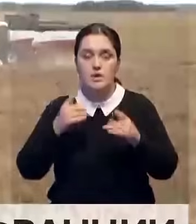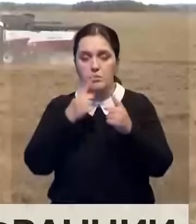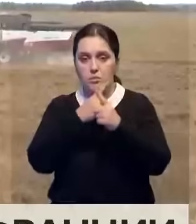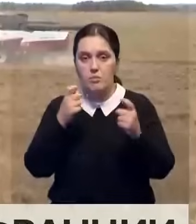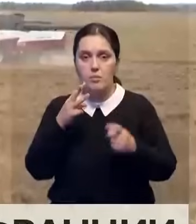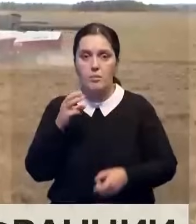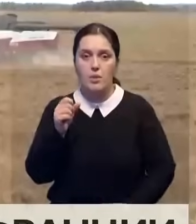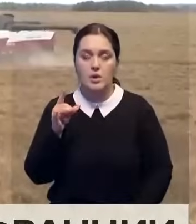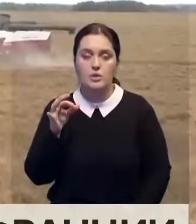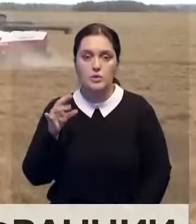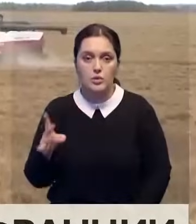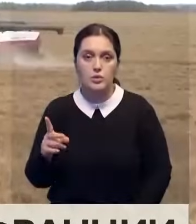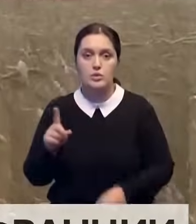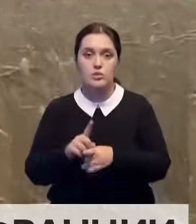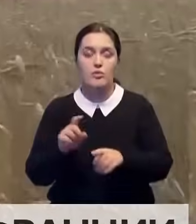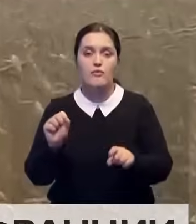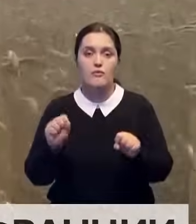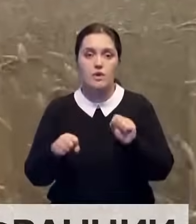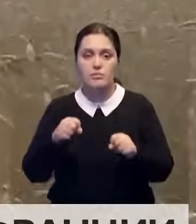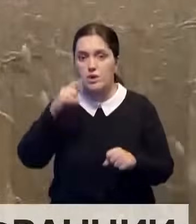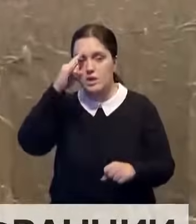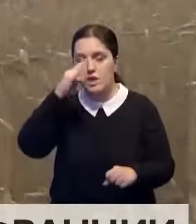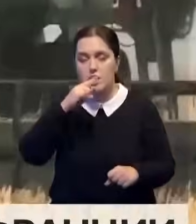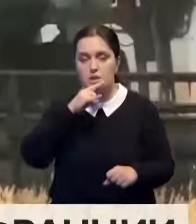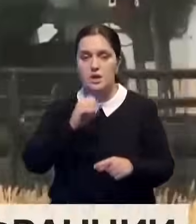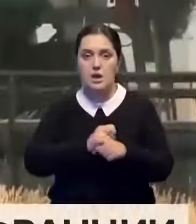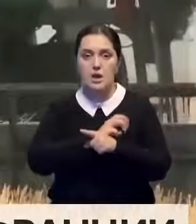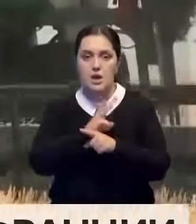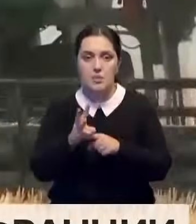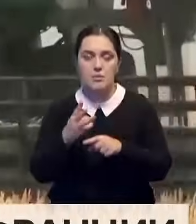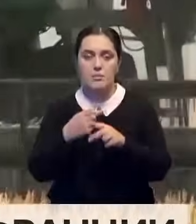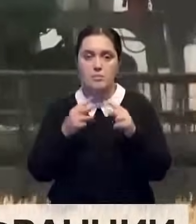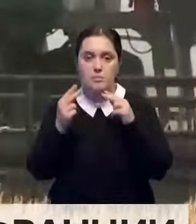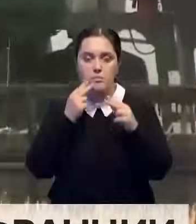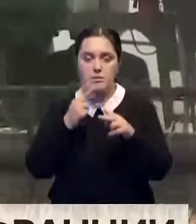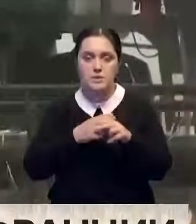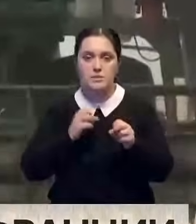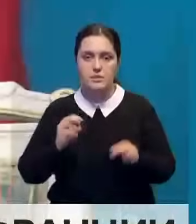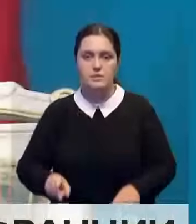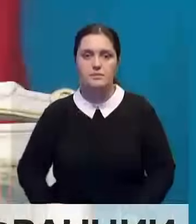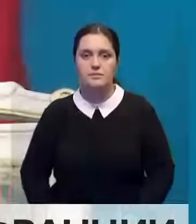Эммануэль Макрон. Отметил он и возможности Казахстана в обеспечении продовольственной